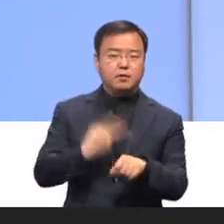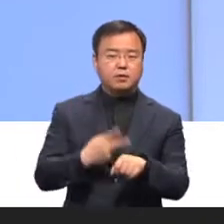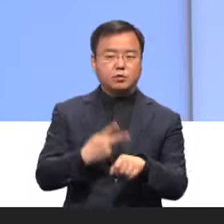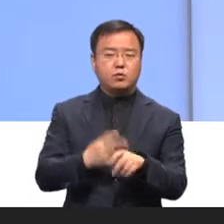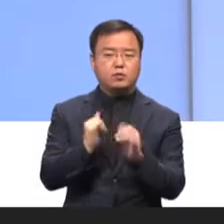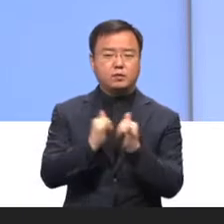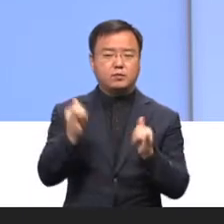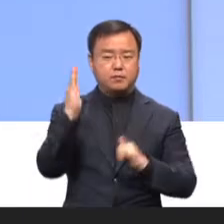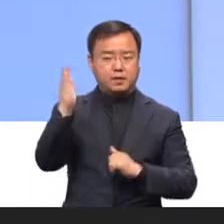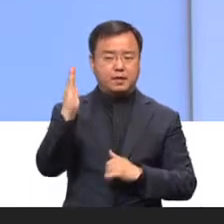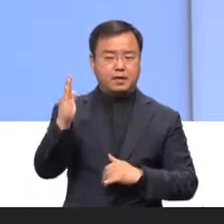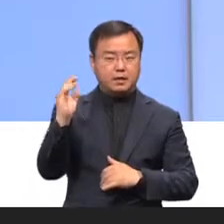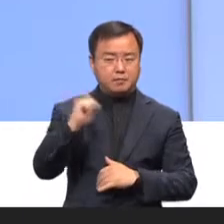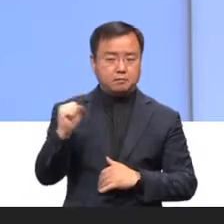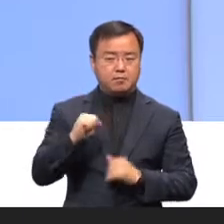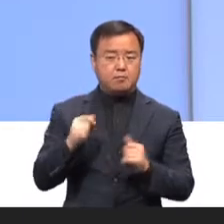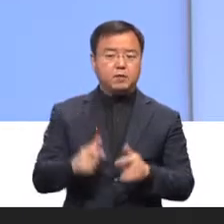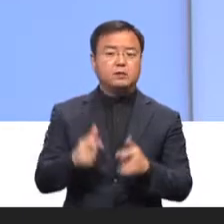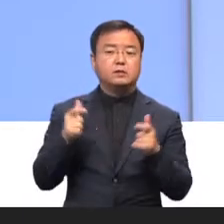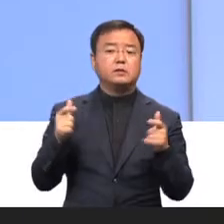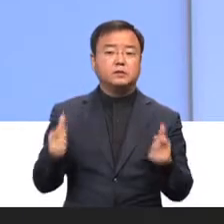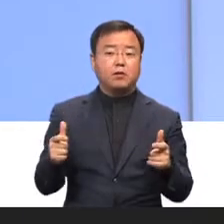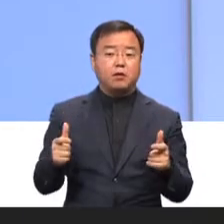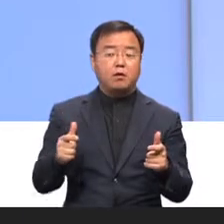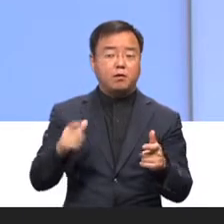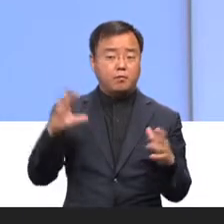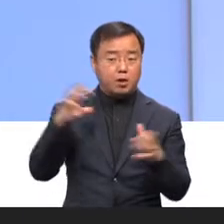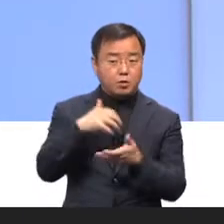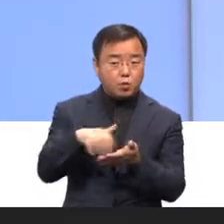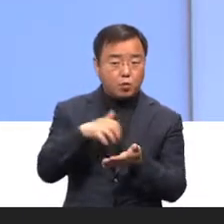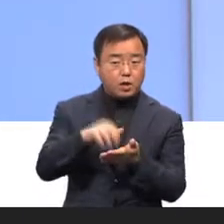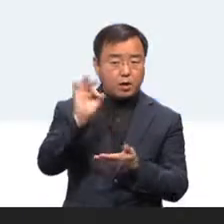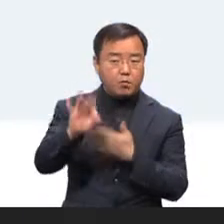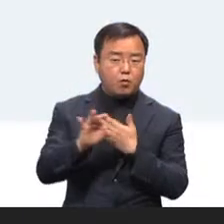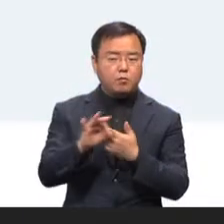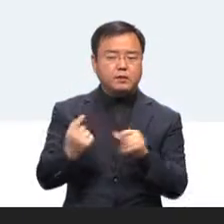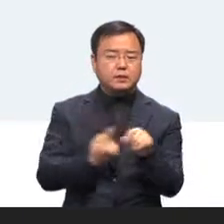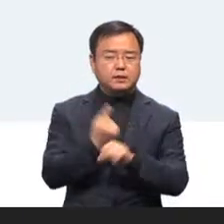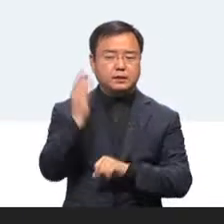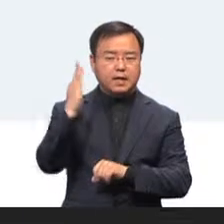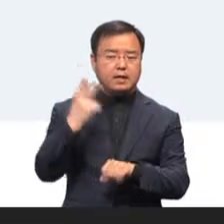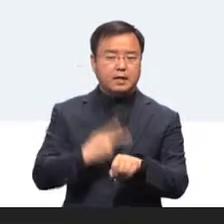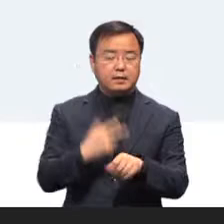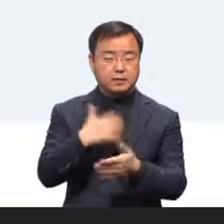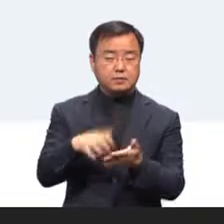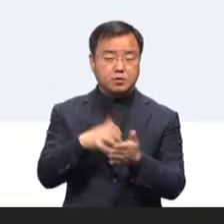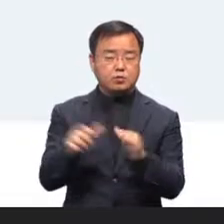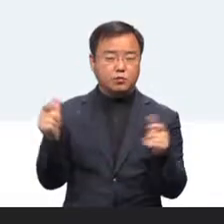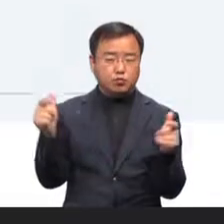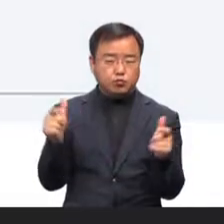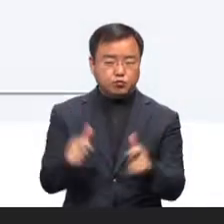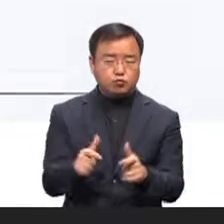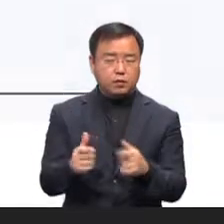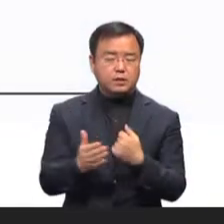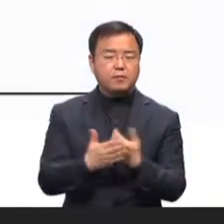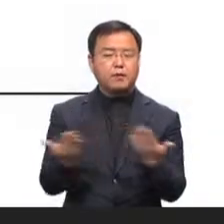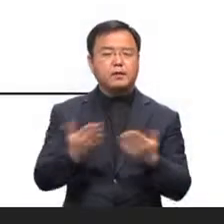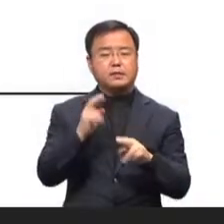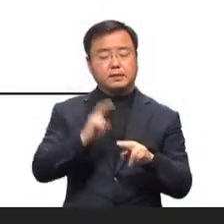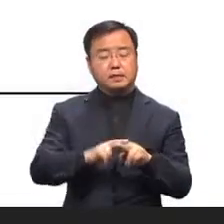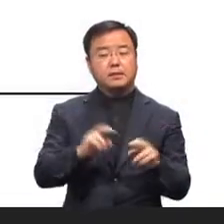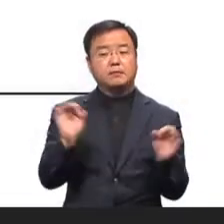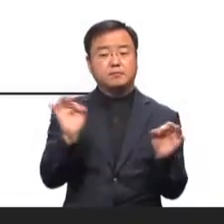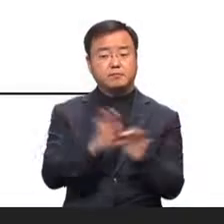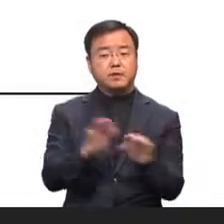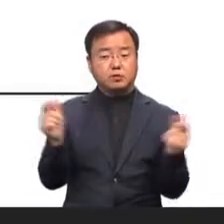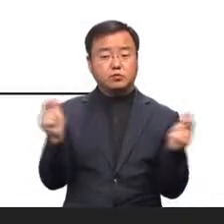들의 강의 부담 들을 한 것으로 보여 주고 있어서 이 통계만 보면 시간 강사의 비율이 많이 줄어들었기 때문에 시간 군사들이 많이 일자리를 잃었다 이렇게